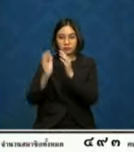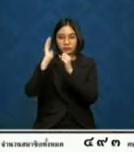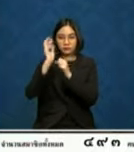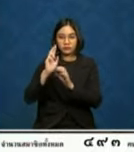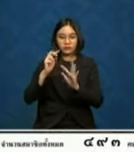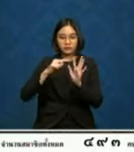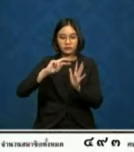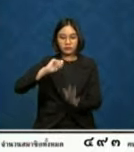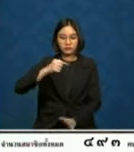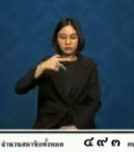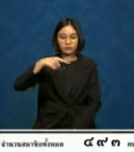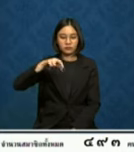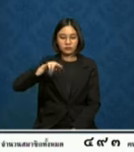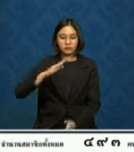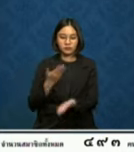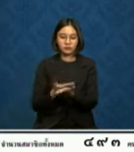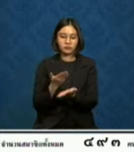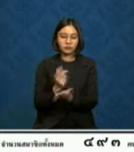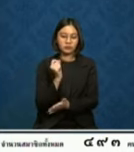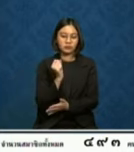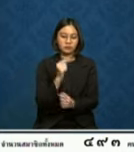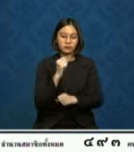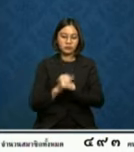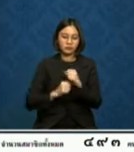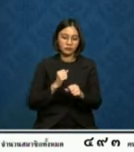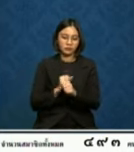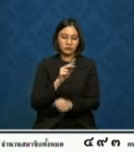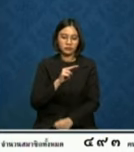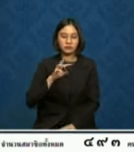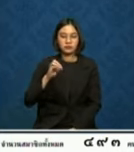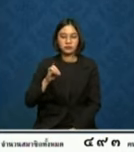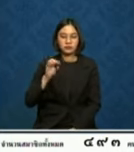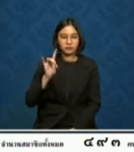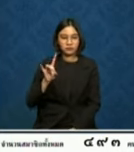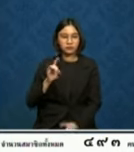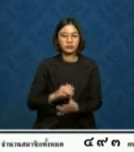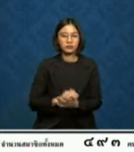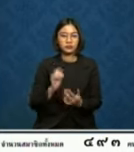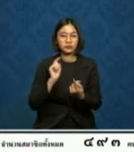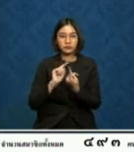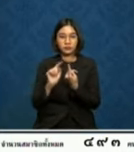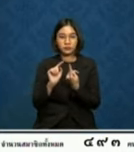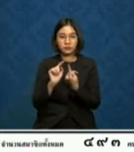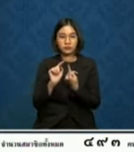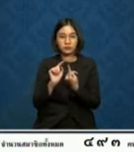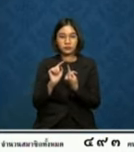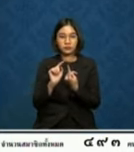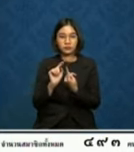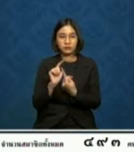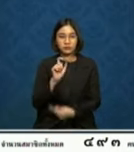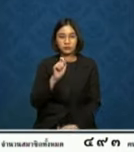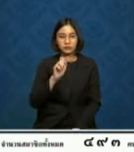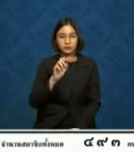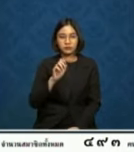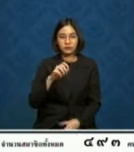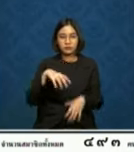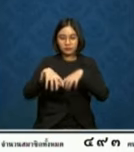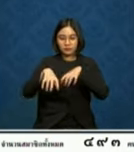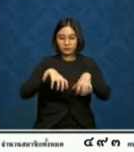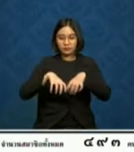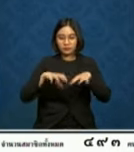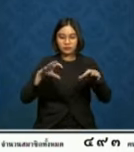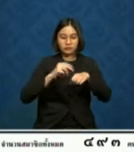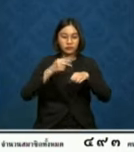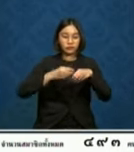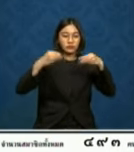ราชบัญญัติงบประมาณรายจ่ายประจำปี2568ในส่วนขององค์การบริหารจัดการก๊าซเรือน